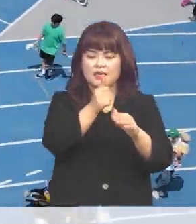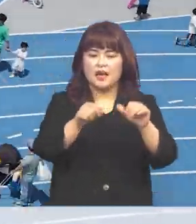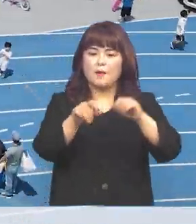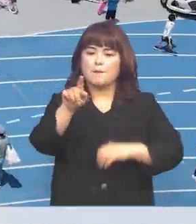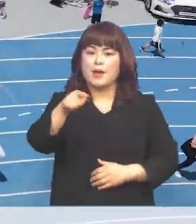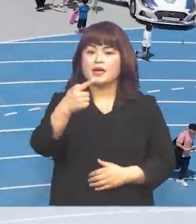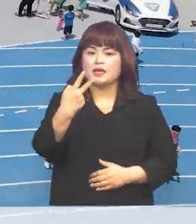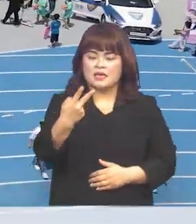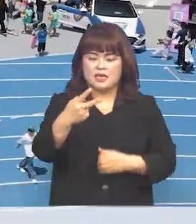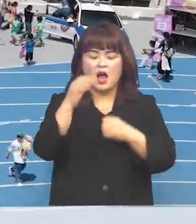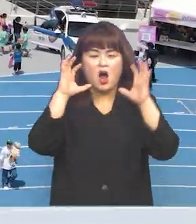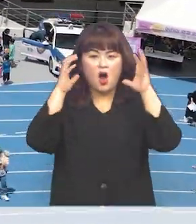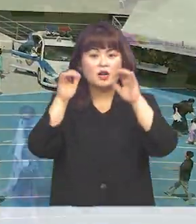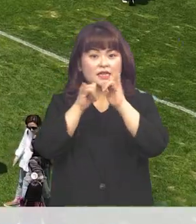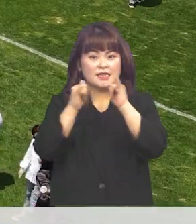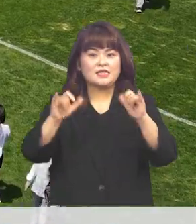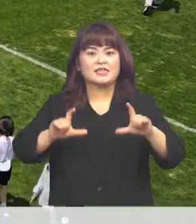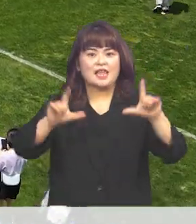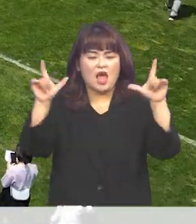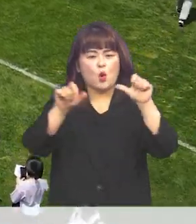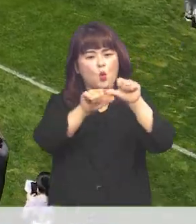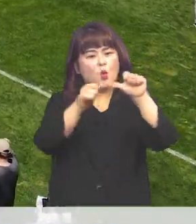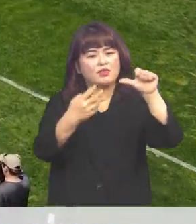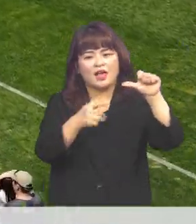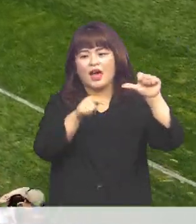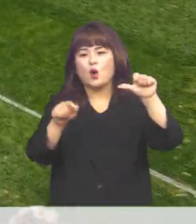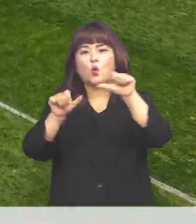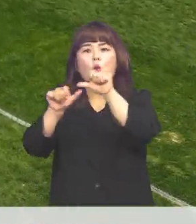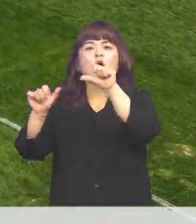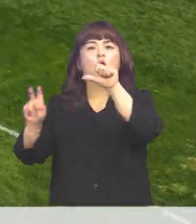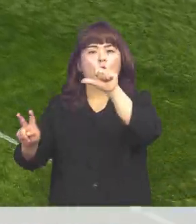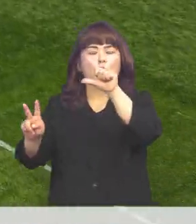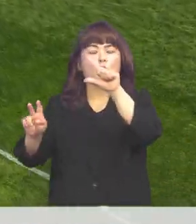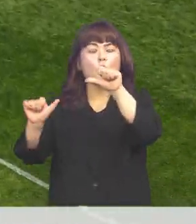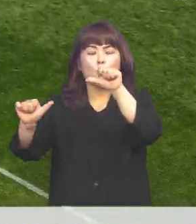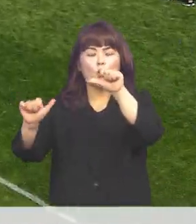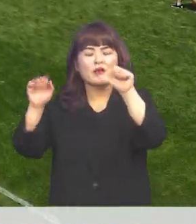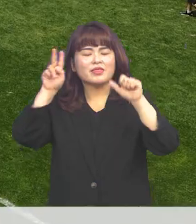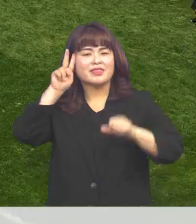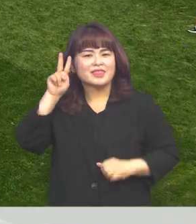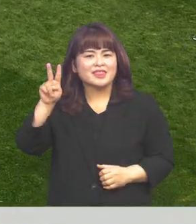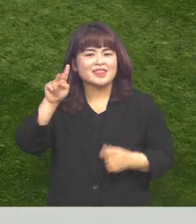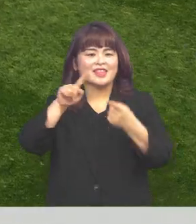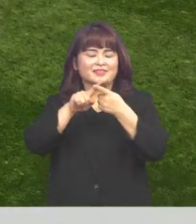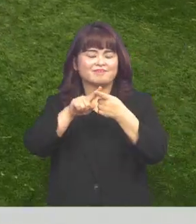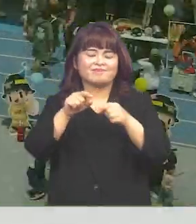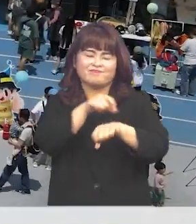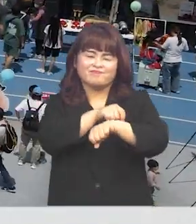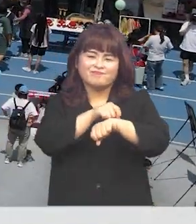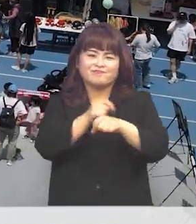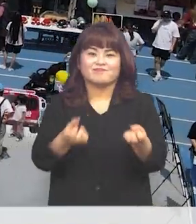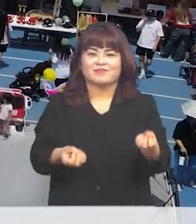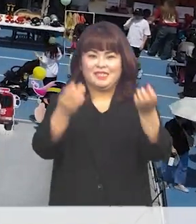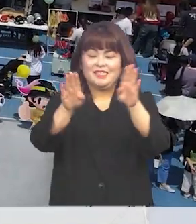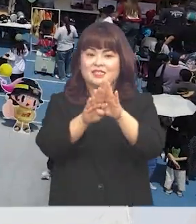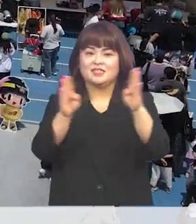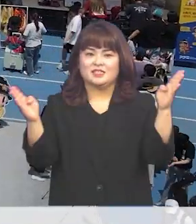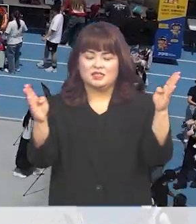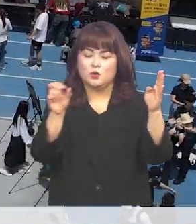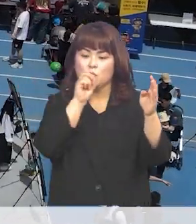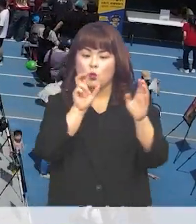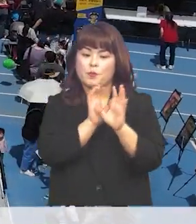용인특례시는 제102회 어린이날을 맞아 5월 4일부터 5일까지 양일간 특별한 행사를 마련했습니다. 4일